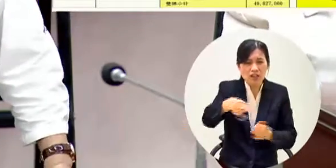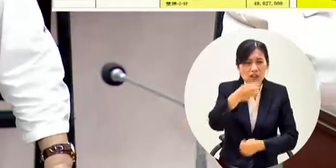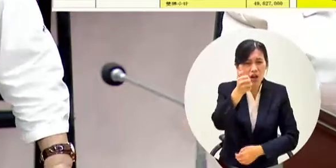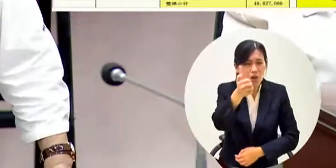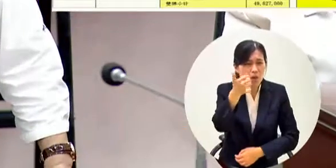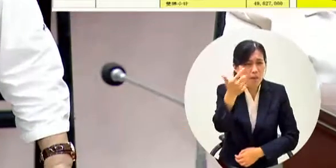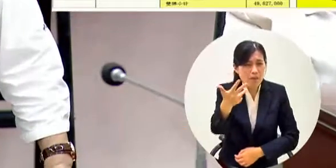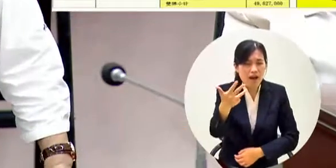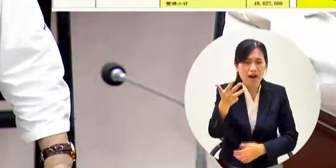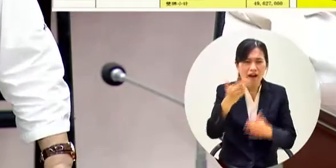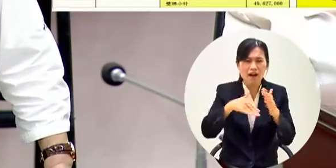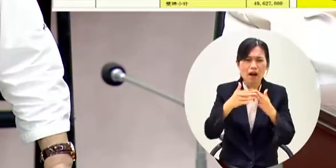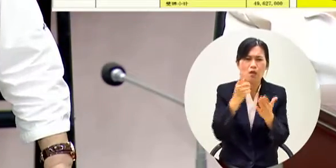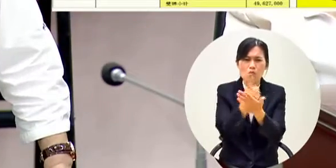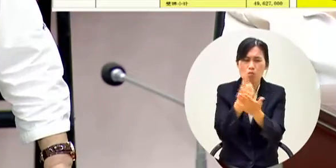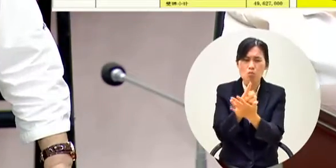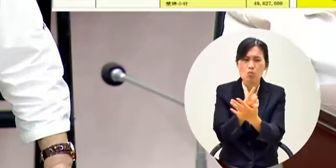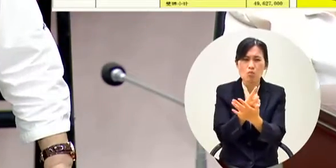寶貝